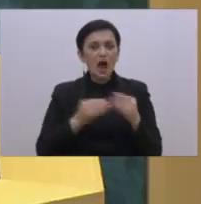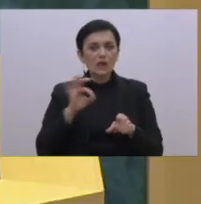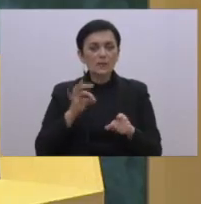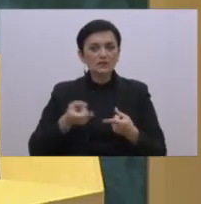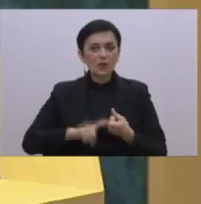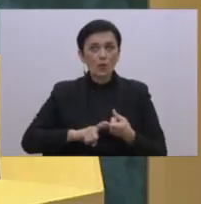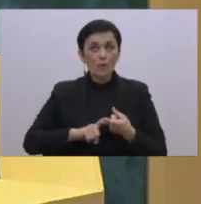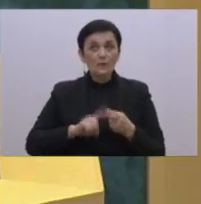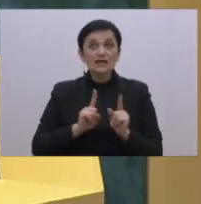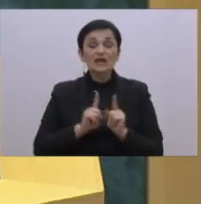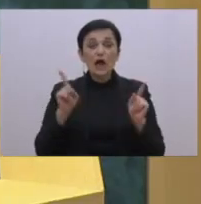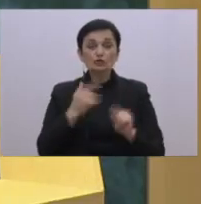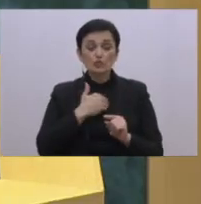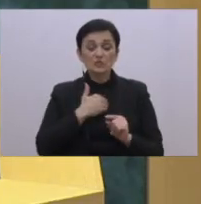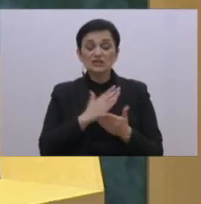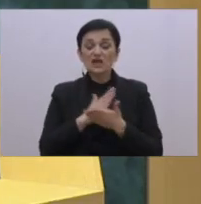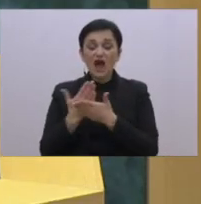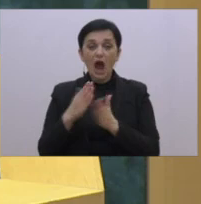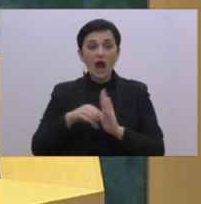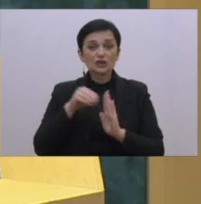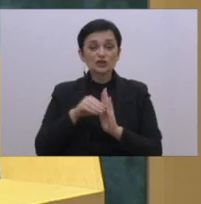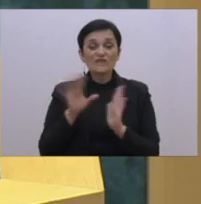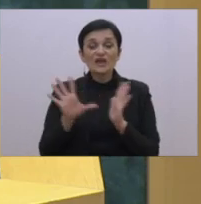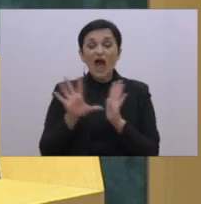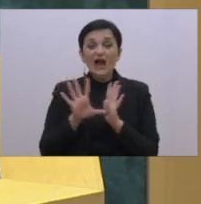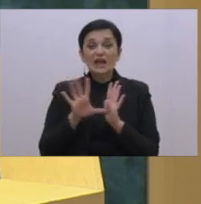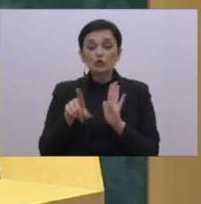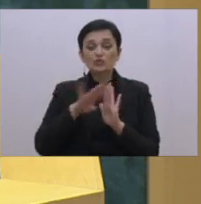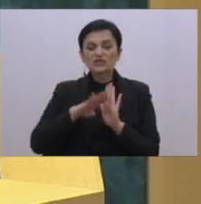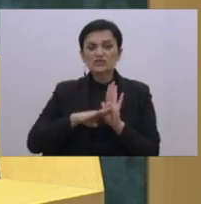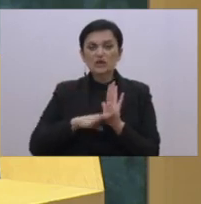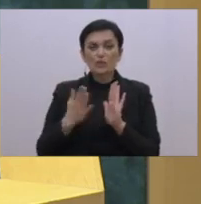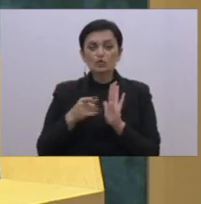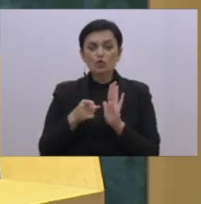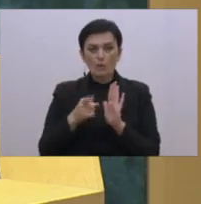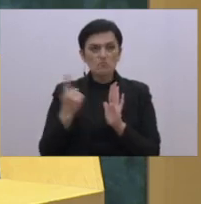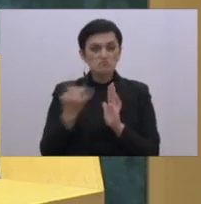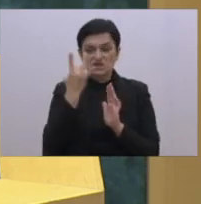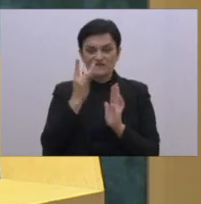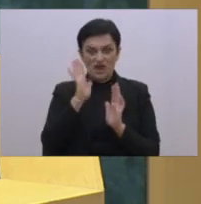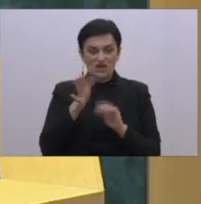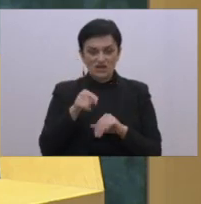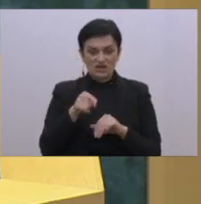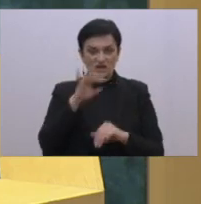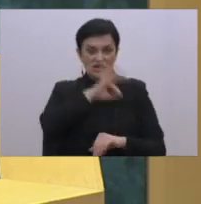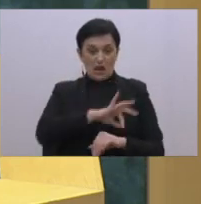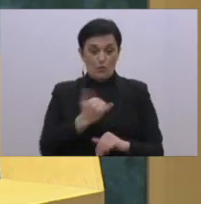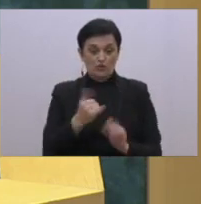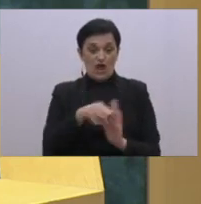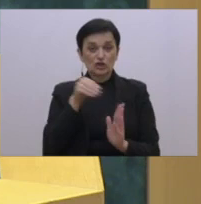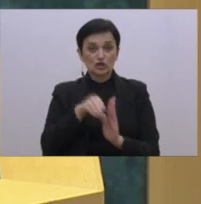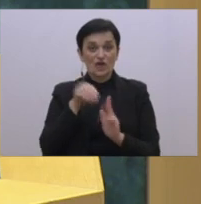თაობაზე. განსაკუთრებით მინდა გამოყო არჩევნების ელექტრონული სისტემები, რომლებიც ამ მასშტაბით პირველად იქნება გამოყენებული წლევანდელ